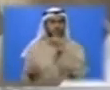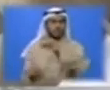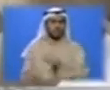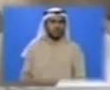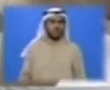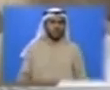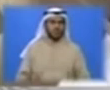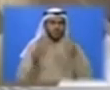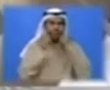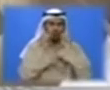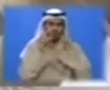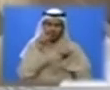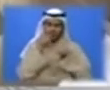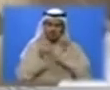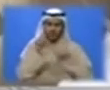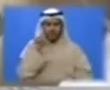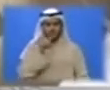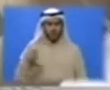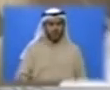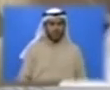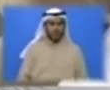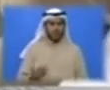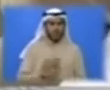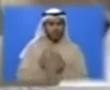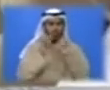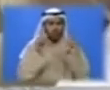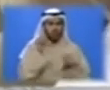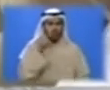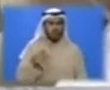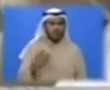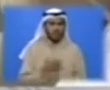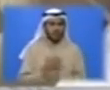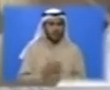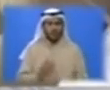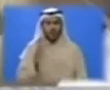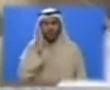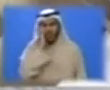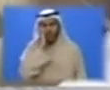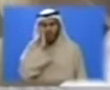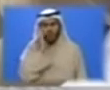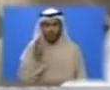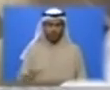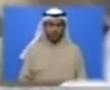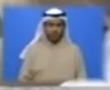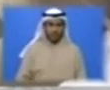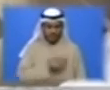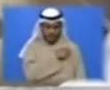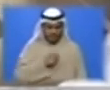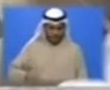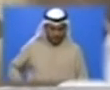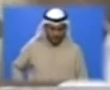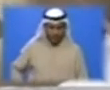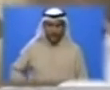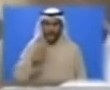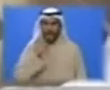شفنا حوادث كثيرة صارت عندنا بالشوارع قدامنا بسبب إنه عدم انتباهها للشارع، عدم حتى انتباهها للأمام، حتى الأمام حتى